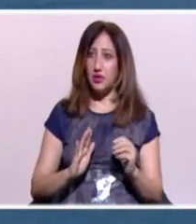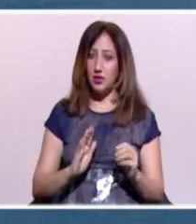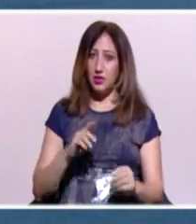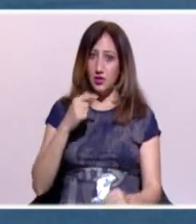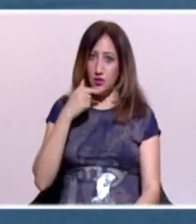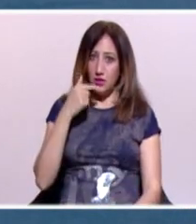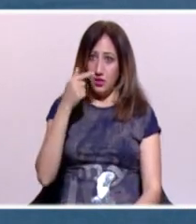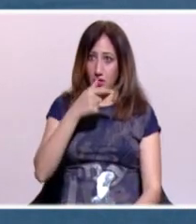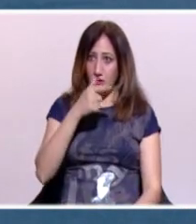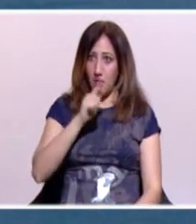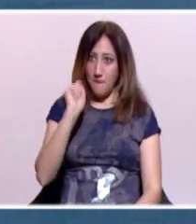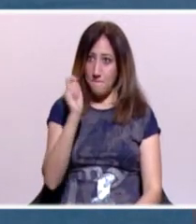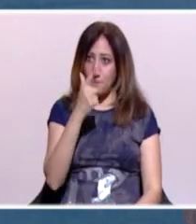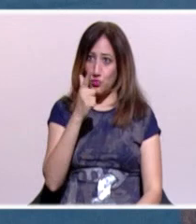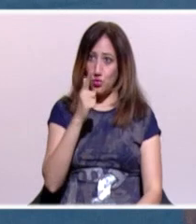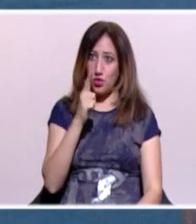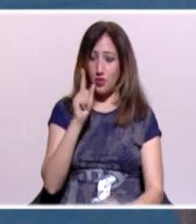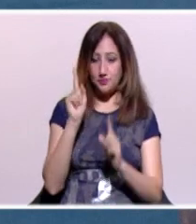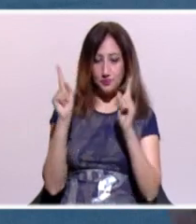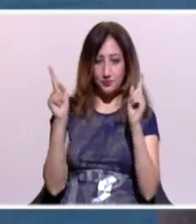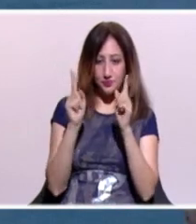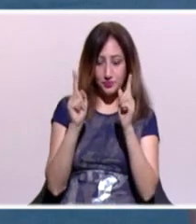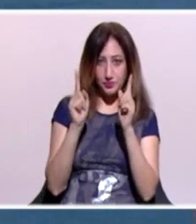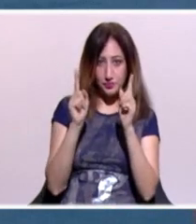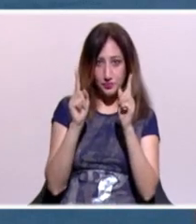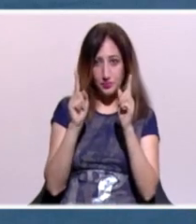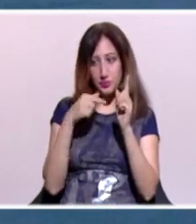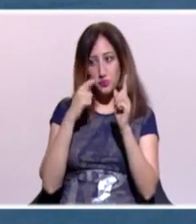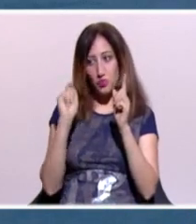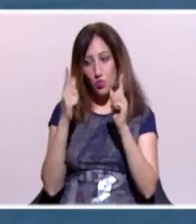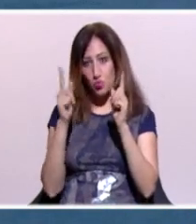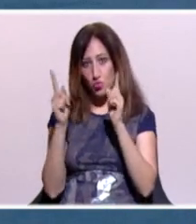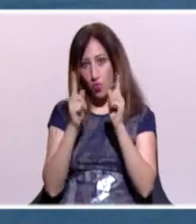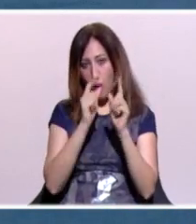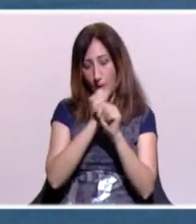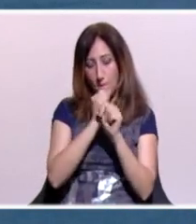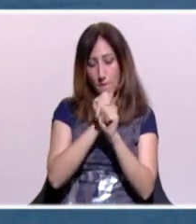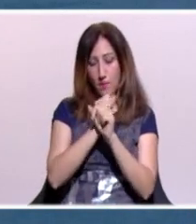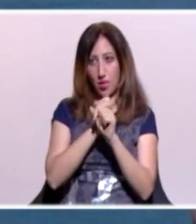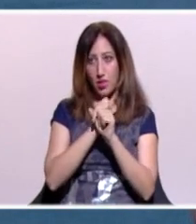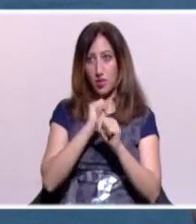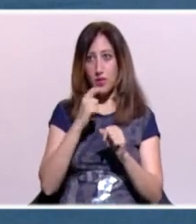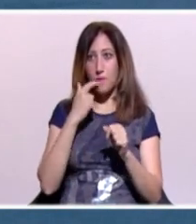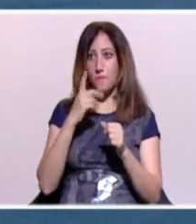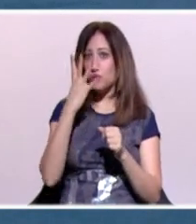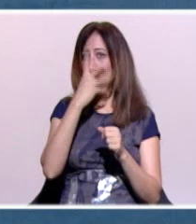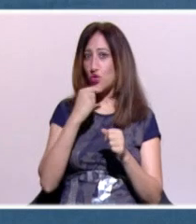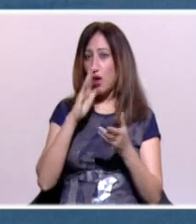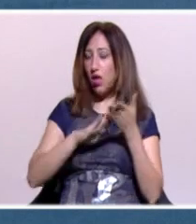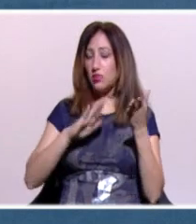الرحيم عمله بسرعة، ما وقفش عنده كتير قوي، ما حصلش إسهاب فيه، ولكن بشكل خطر. وأنا